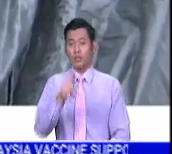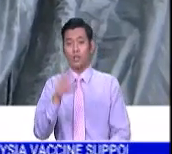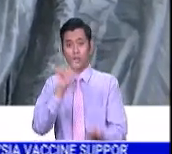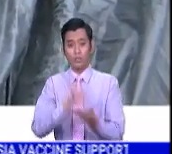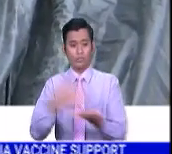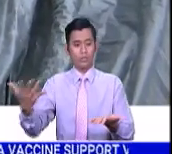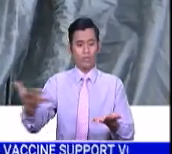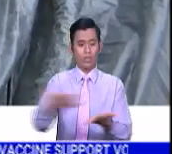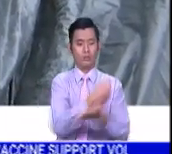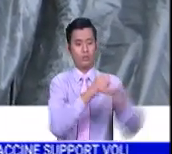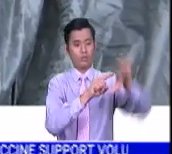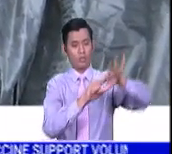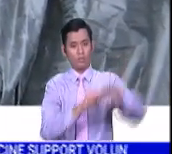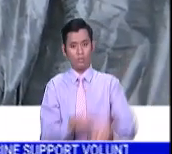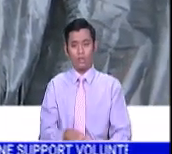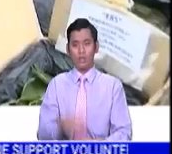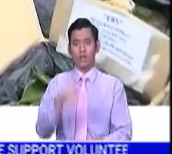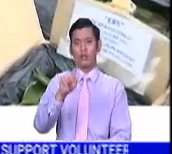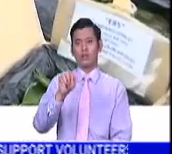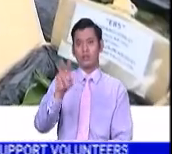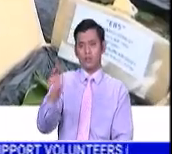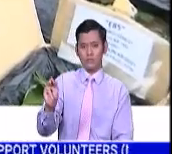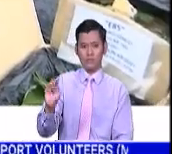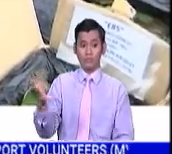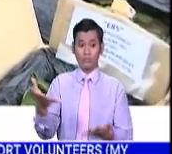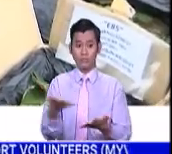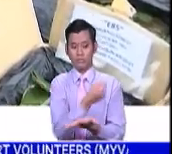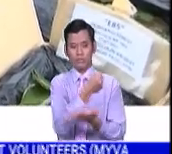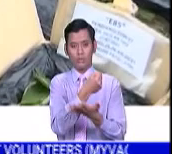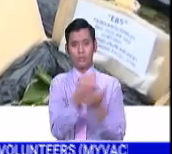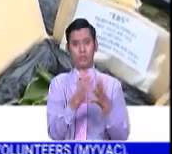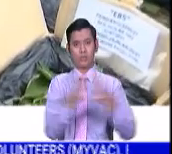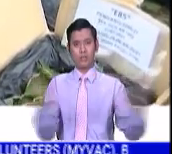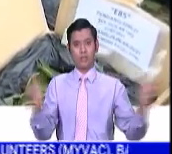daun ketum terbesar di daerah itu setakat ini.